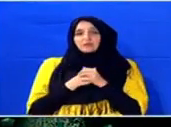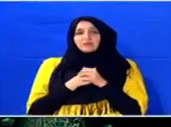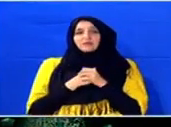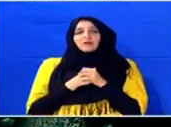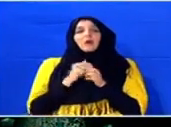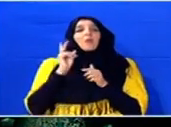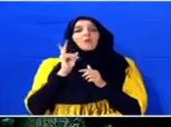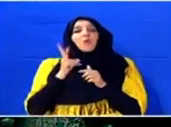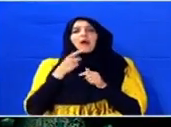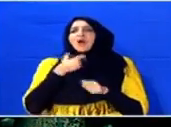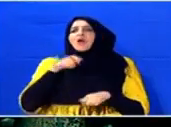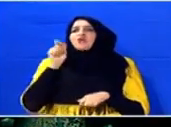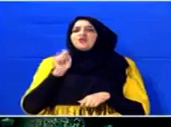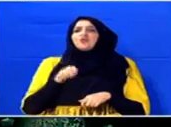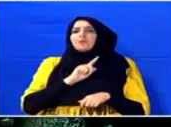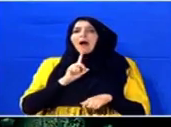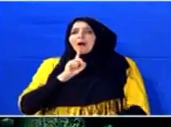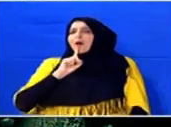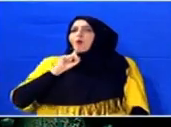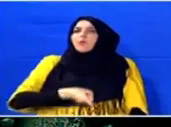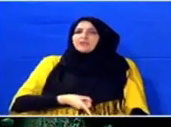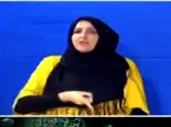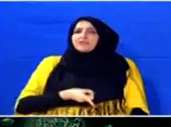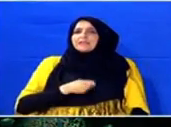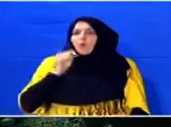ايش الخبر ما ما